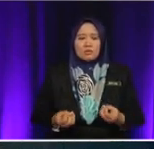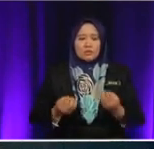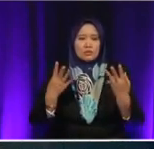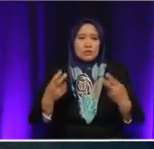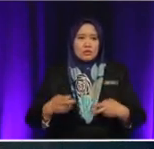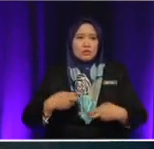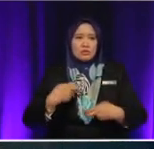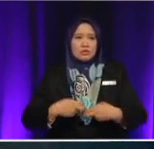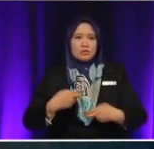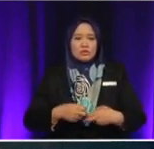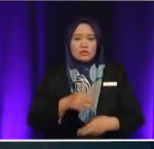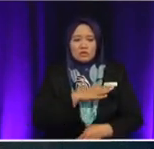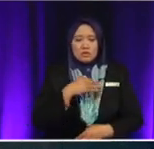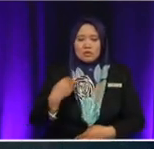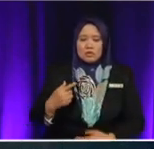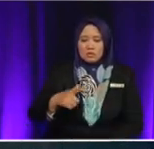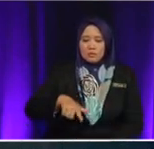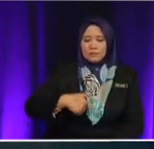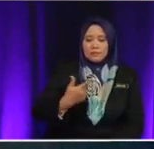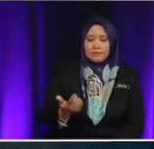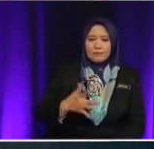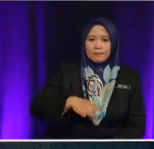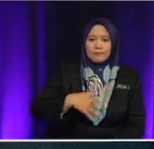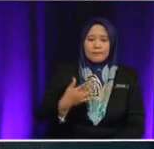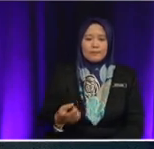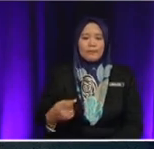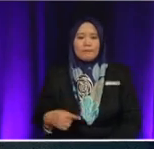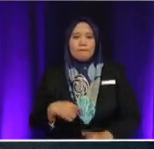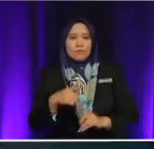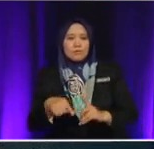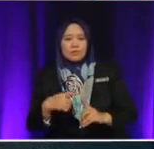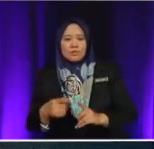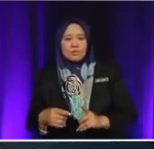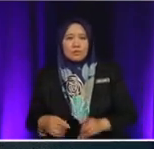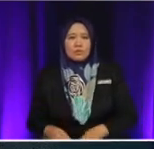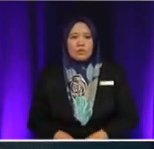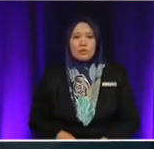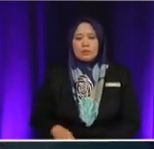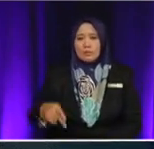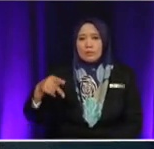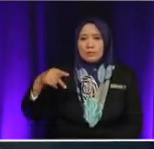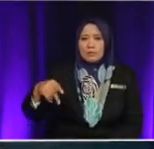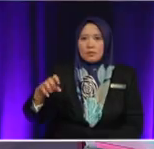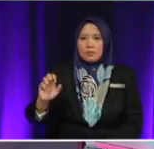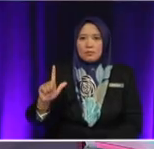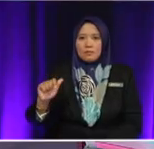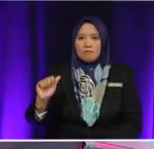mungkin luahan perasaan juga. Betul. Yang ini akan berlaku bila mana pelanggan nak membeli sesuatu barang ataupun